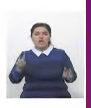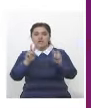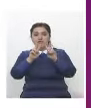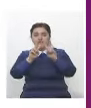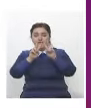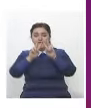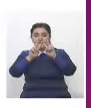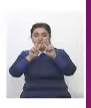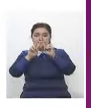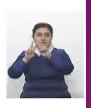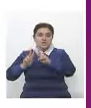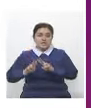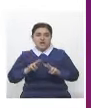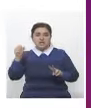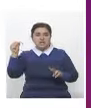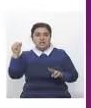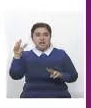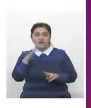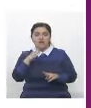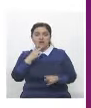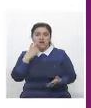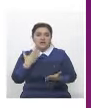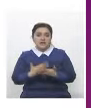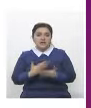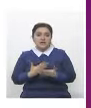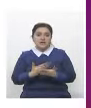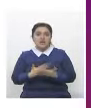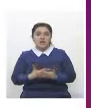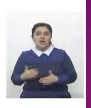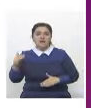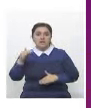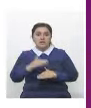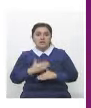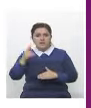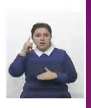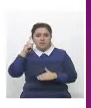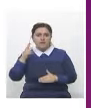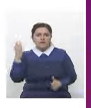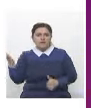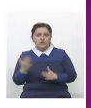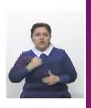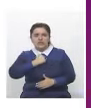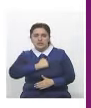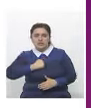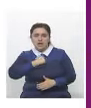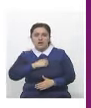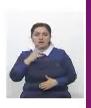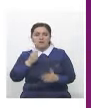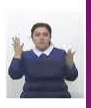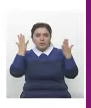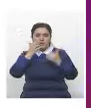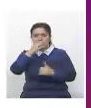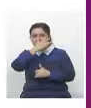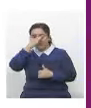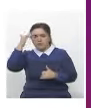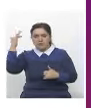авроры, звездою севера явись. Вечер, ты помнишь, вьюга злилась,